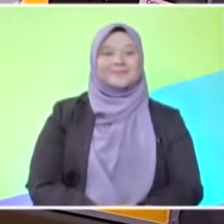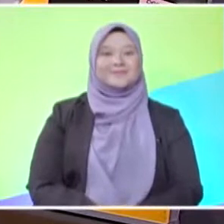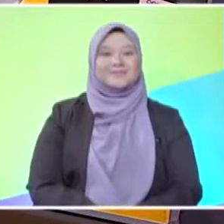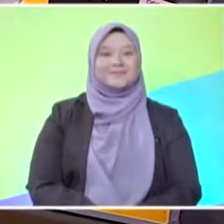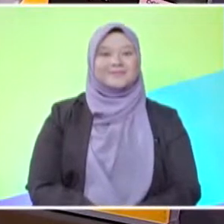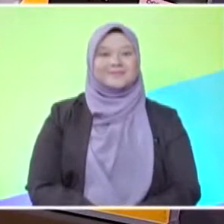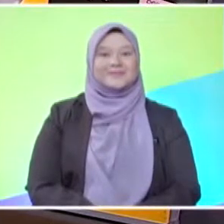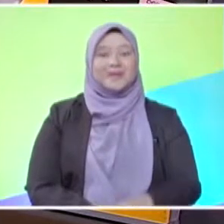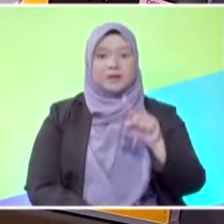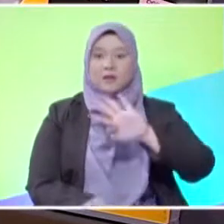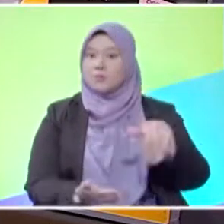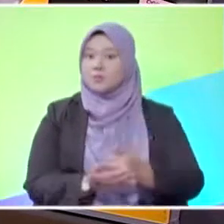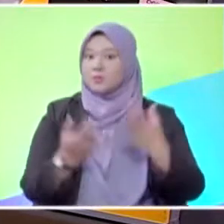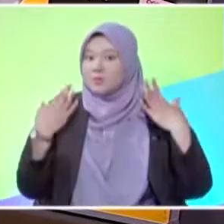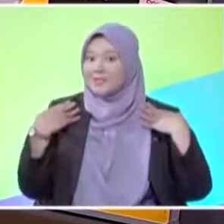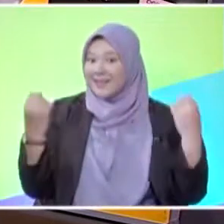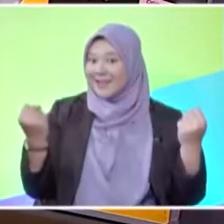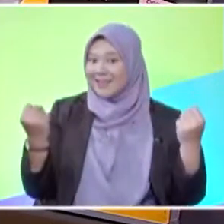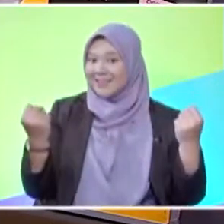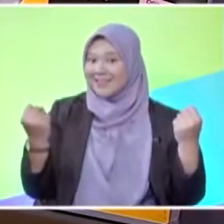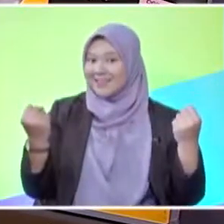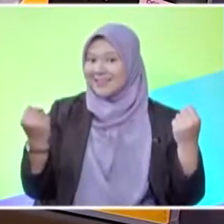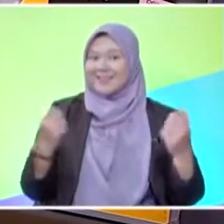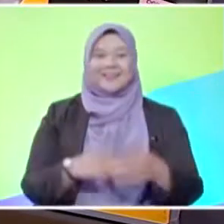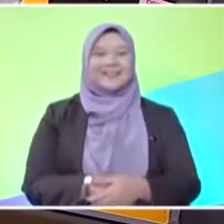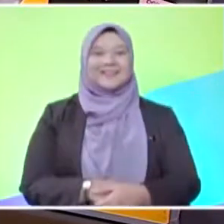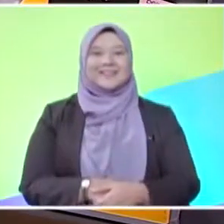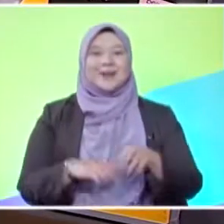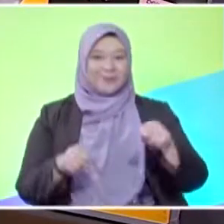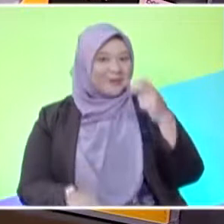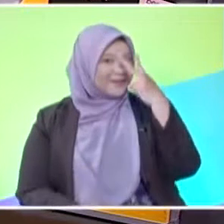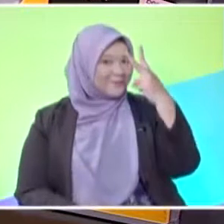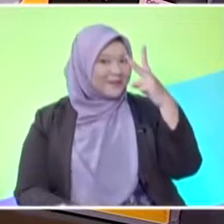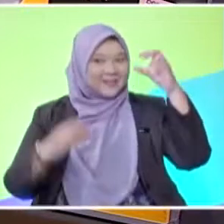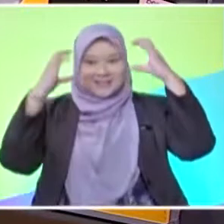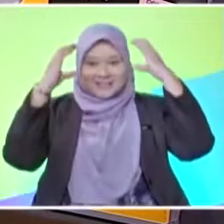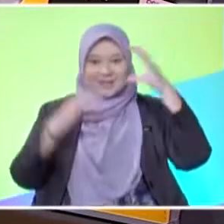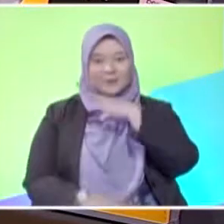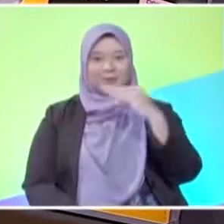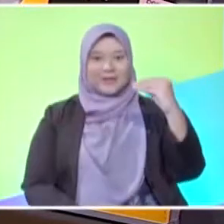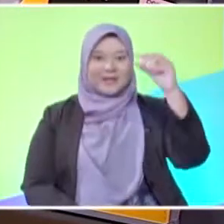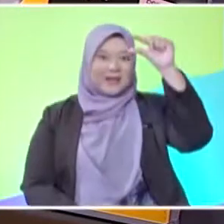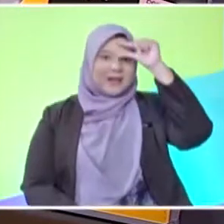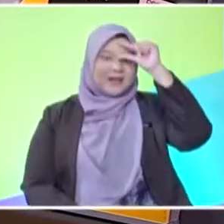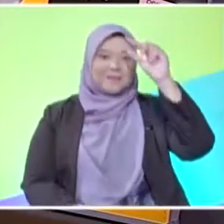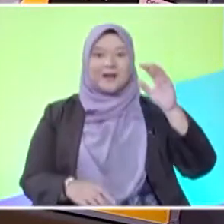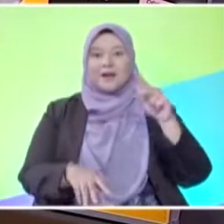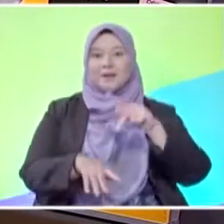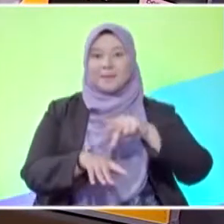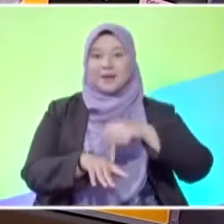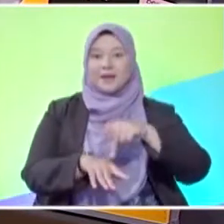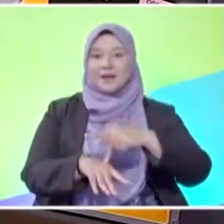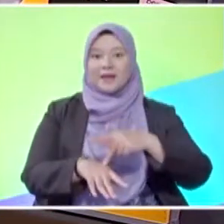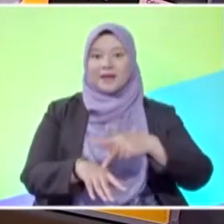sehat juga Cikgu comel ke atas kembali cek kuota Oke kita tidak berdosa